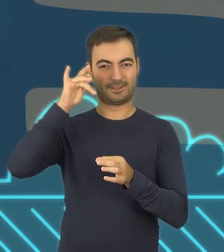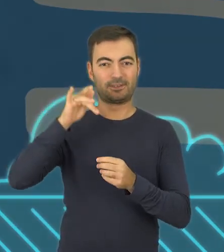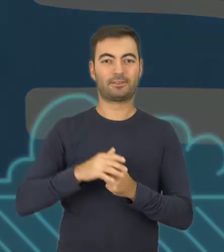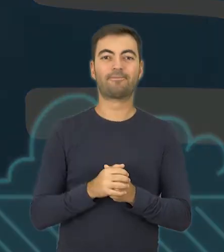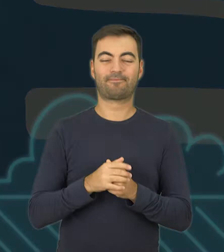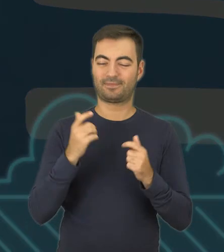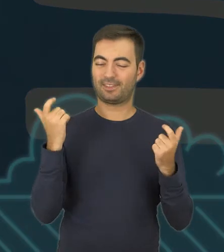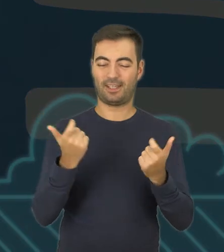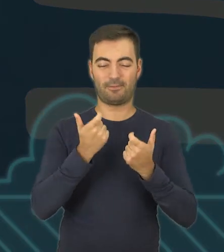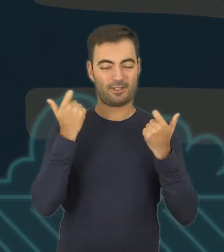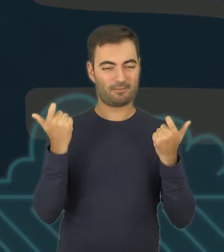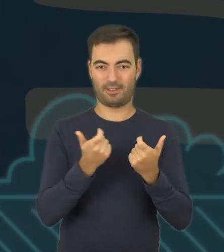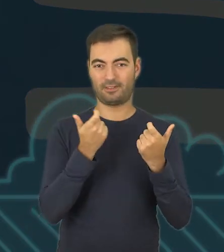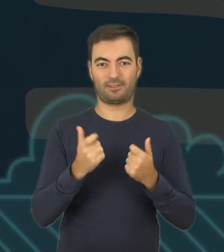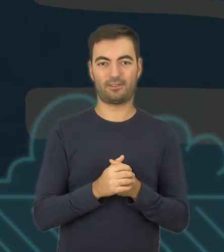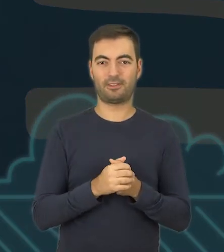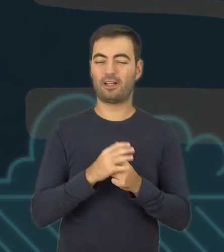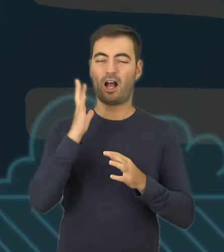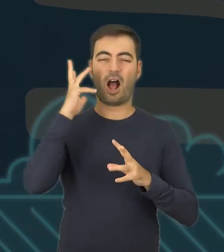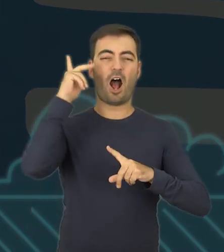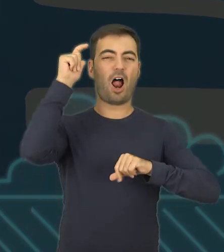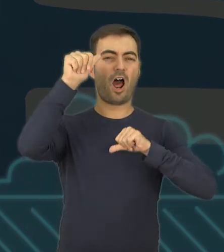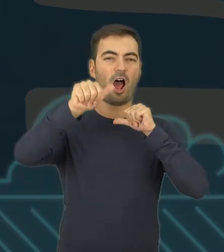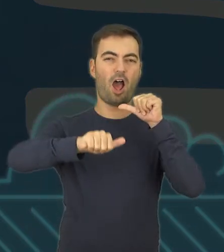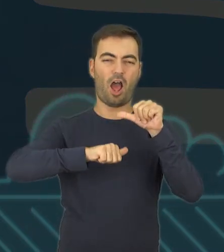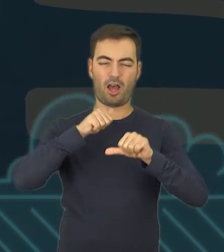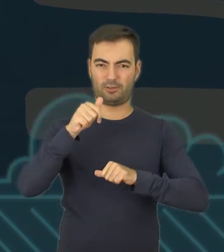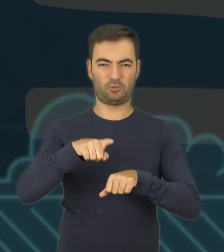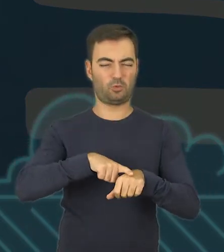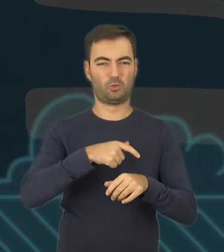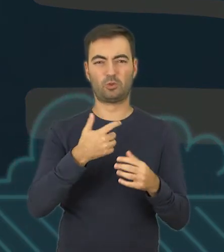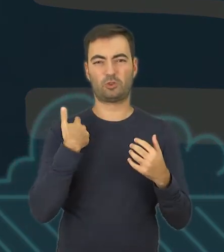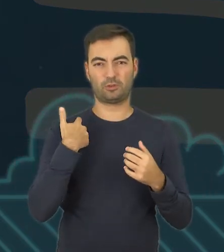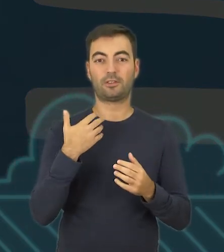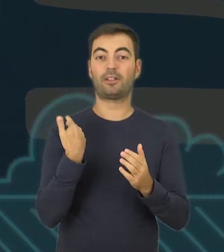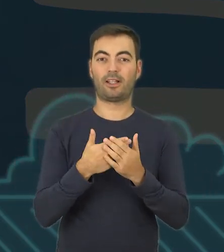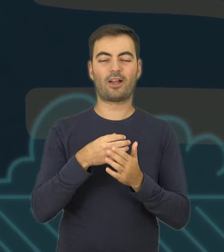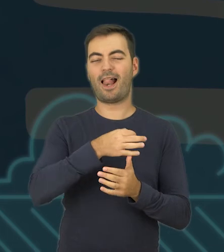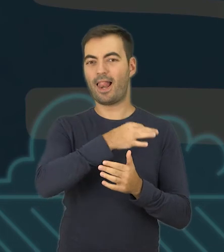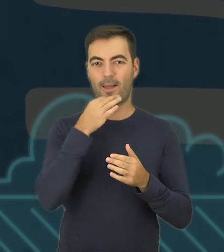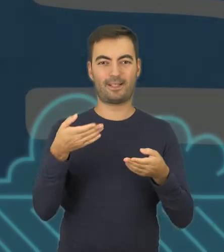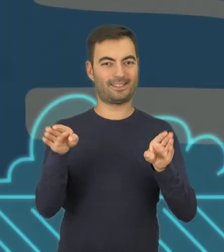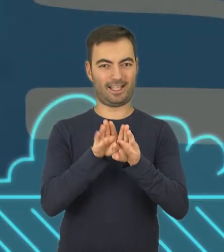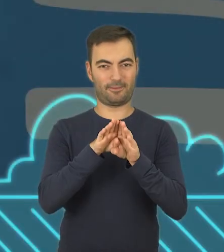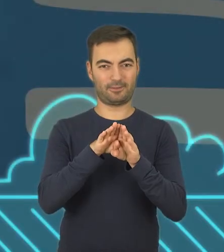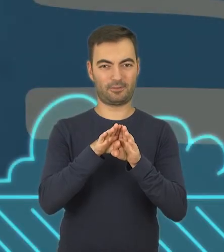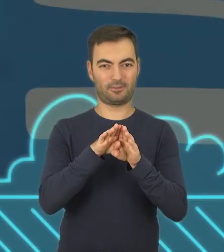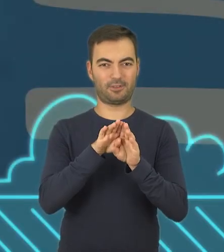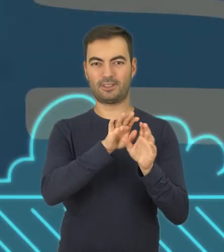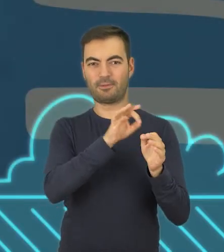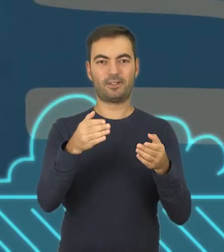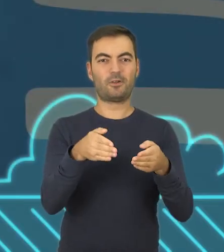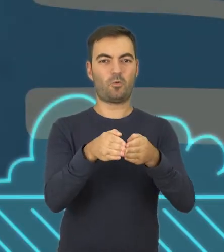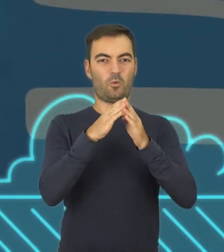paliwowych jest bardzo niebezpieczna przez setki lat. Dlatego najlepiej trzymać je zamknięte w